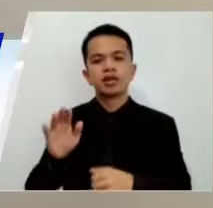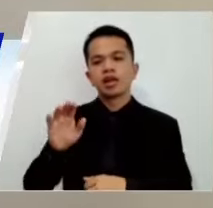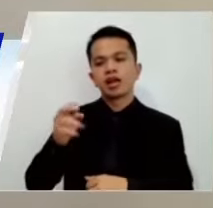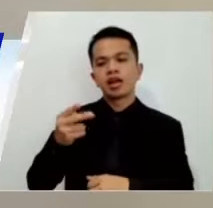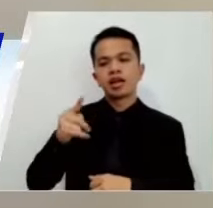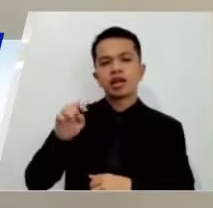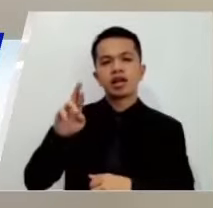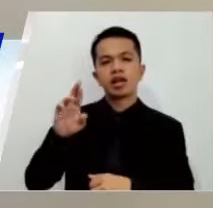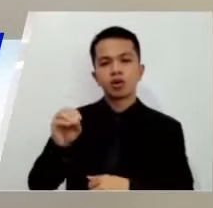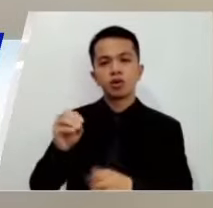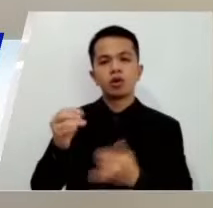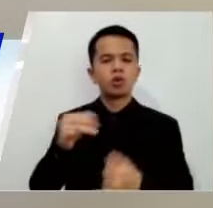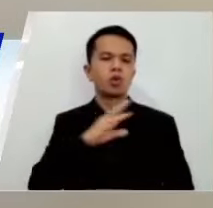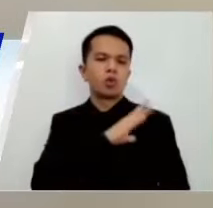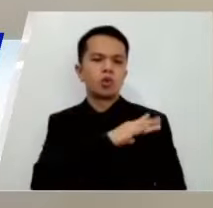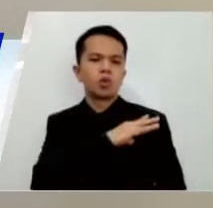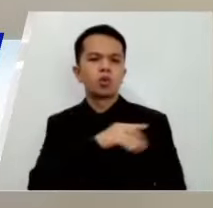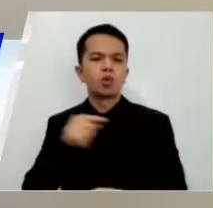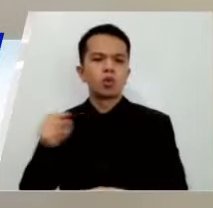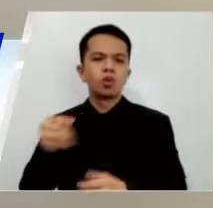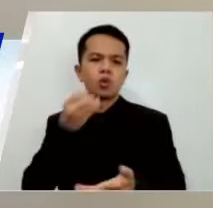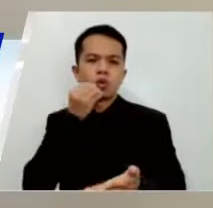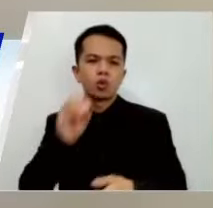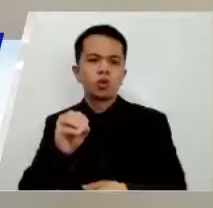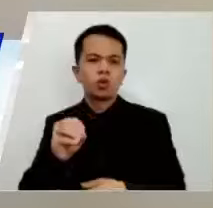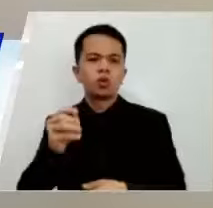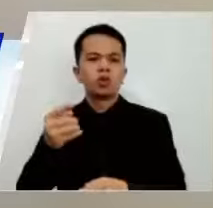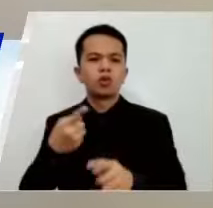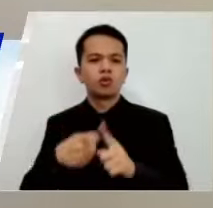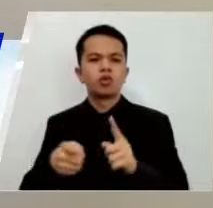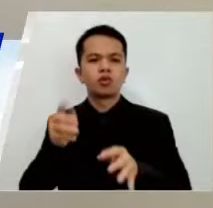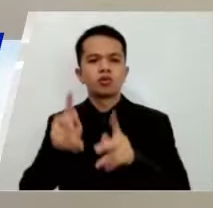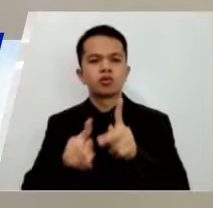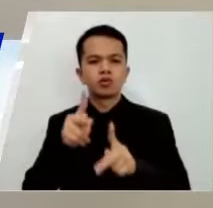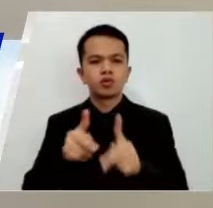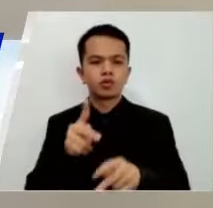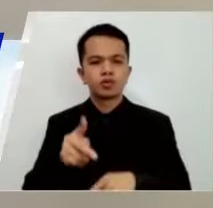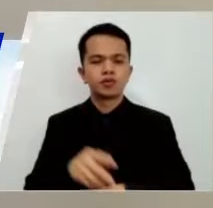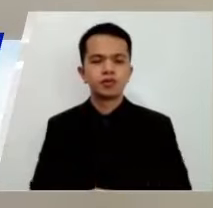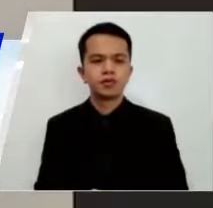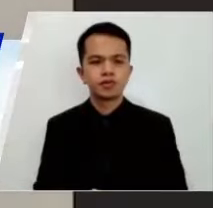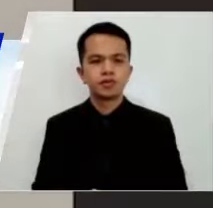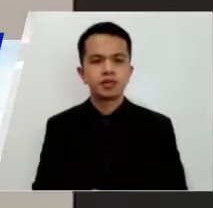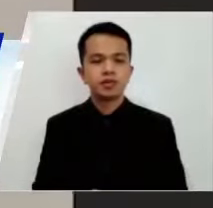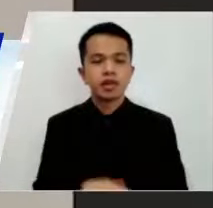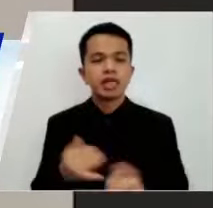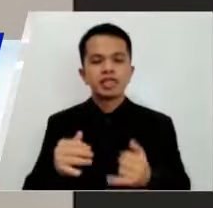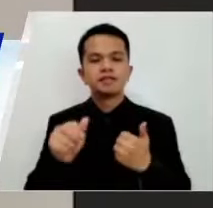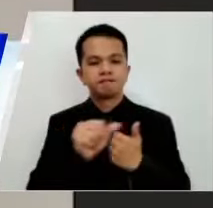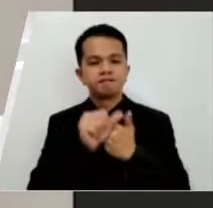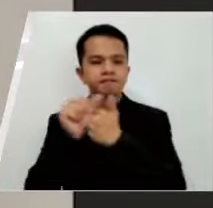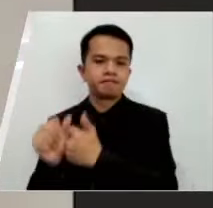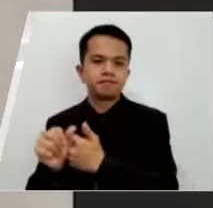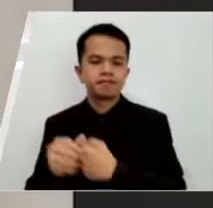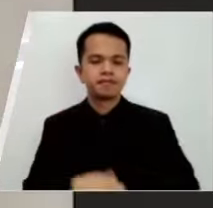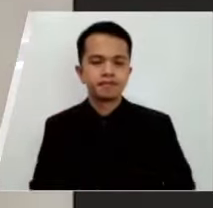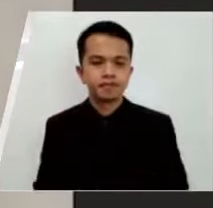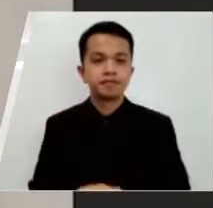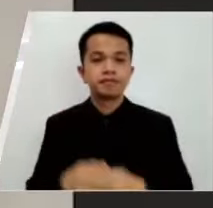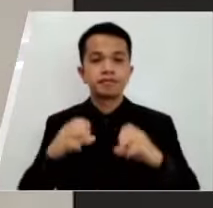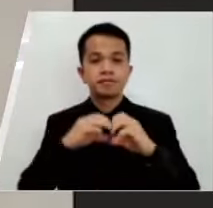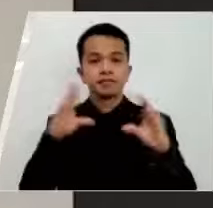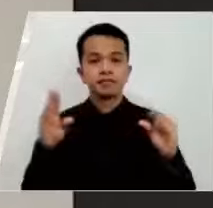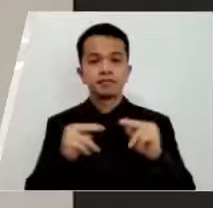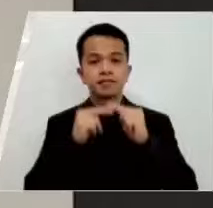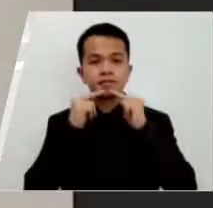natin yung commitment order ng husgado kung saan sa facility ipapadala at susundin natin yan. Para sa GMA Integrated